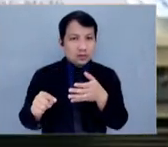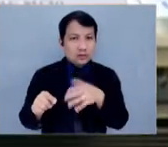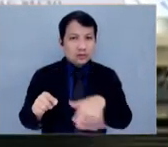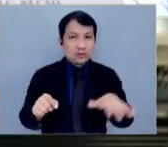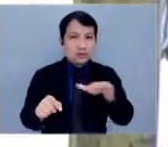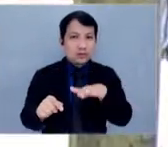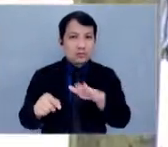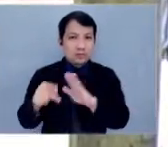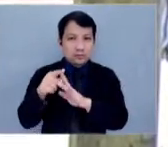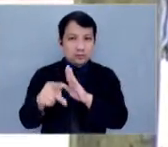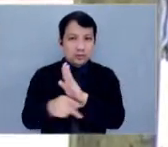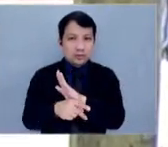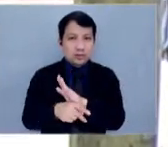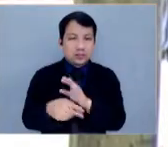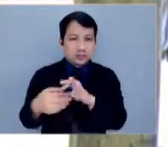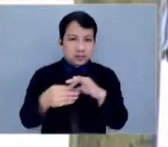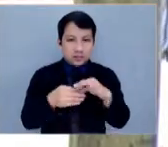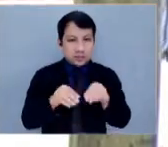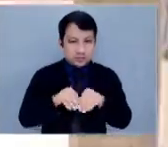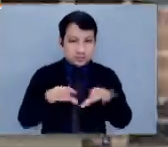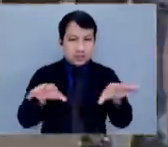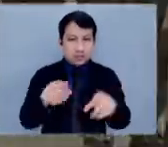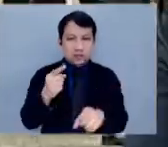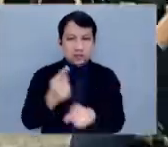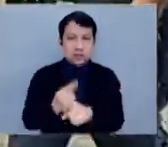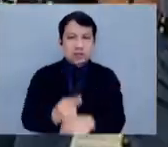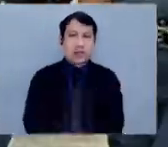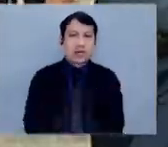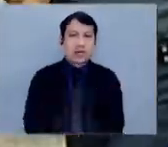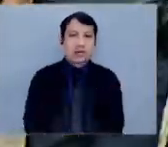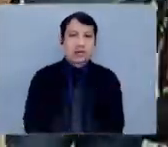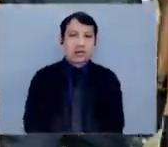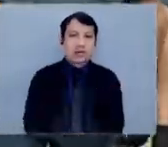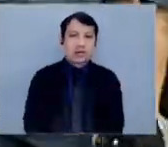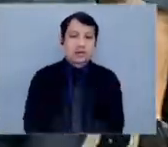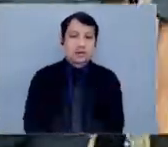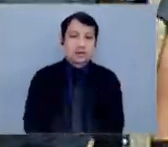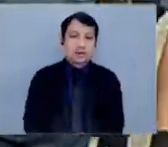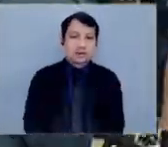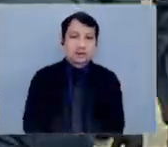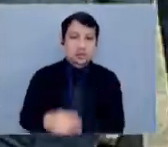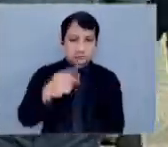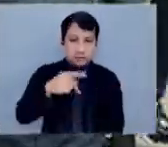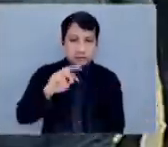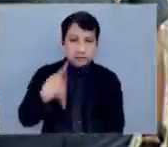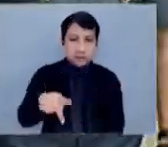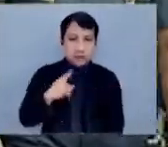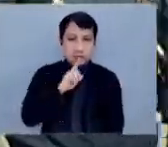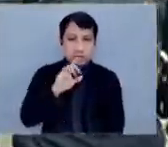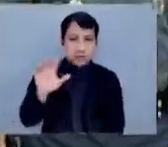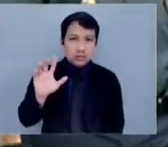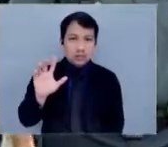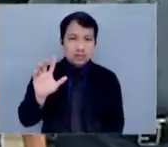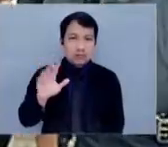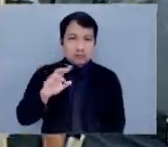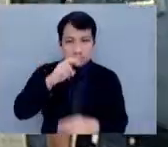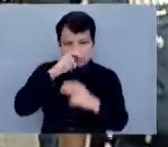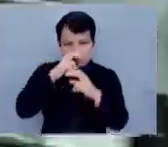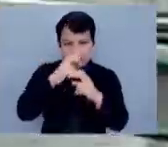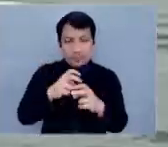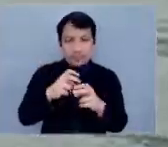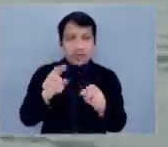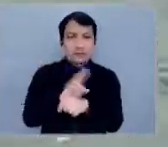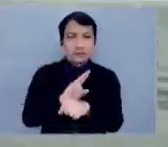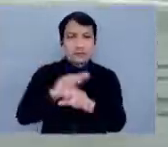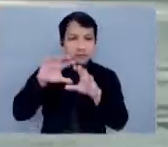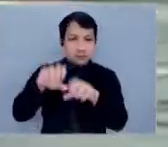patakaran para maipatupad ito ng maayos. Sa panig naman ng PNP, nangako silang maghihigpit na rin lalo sa panghuhuli.